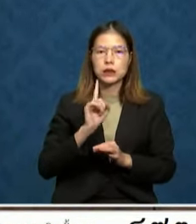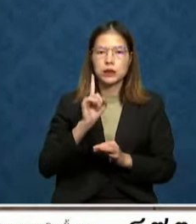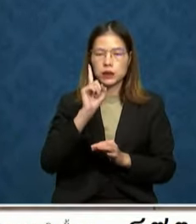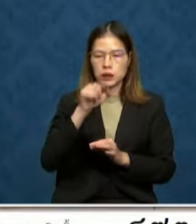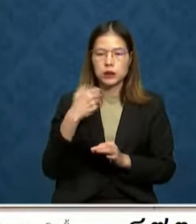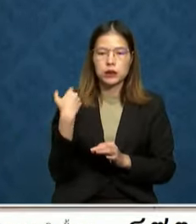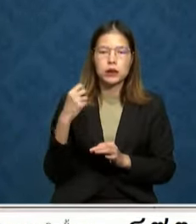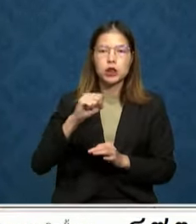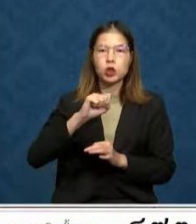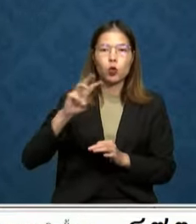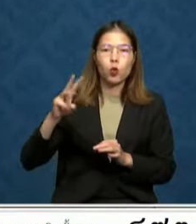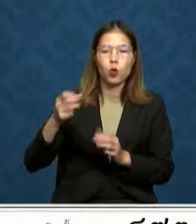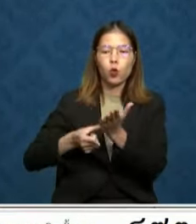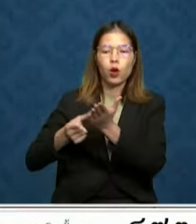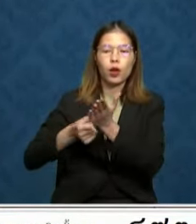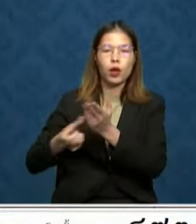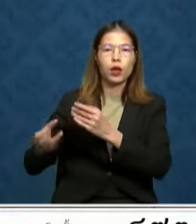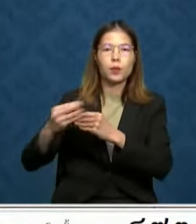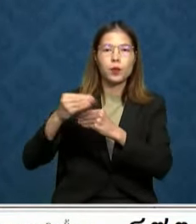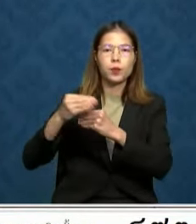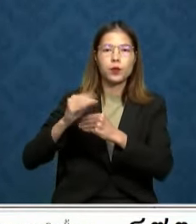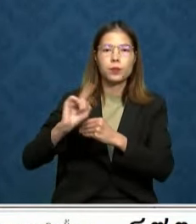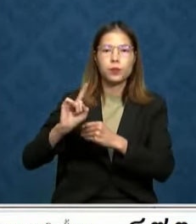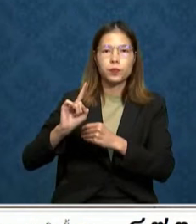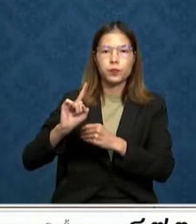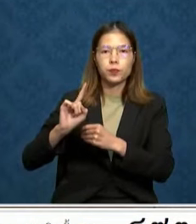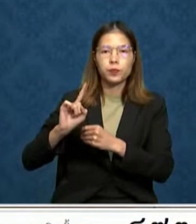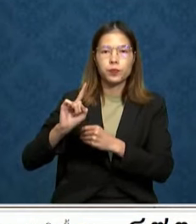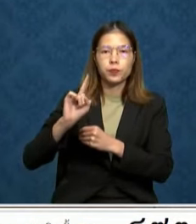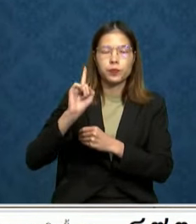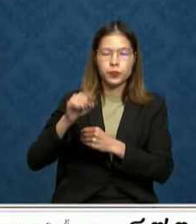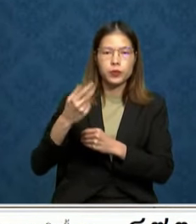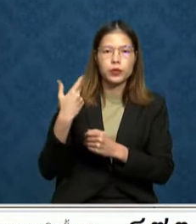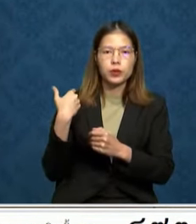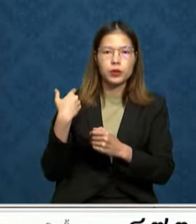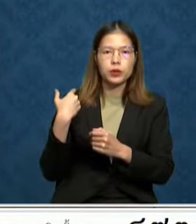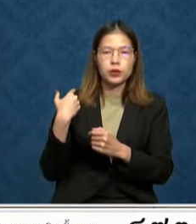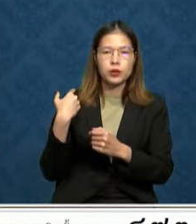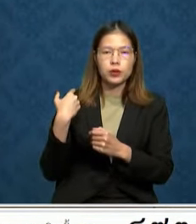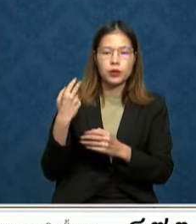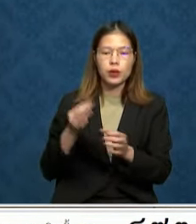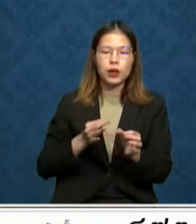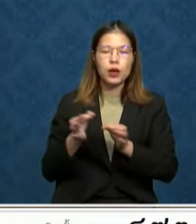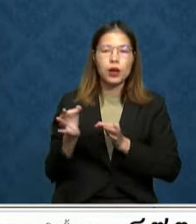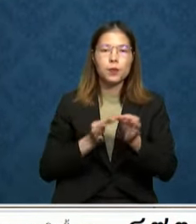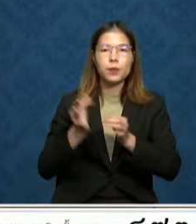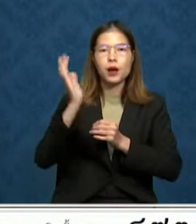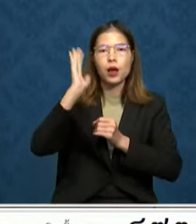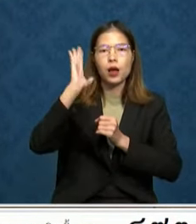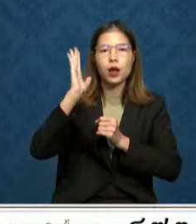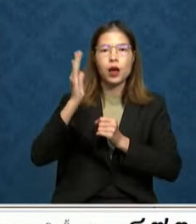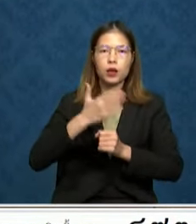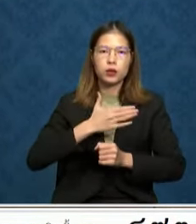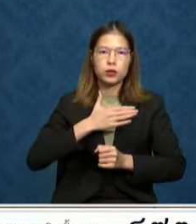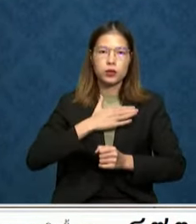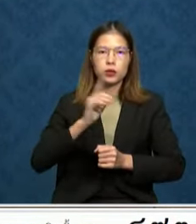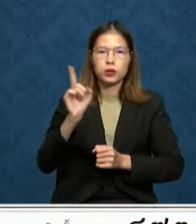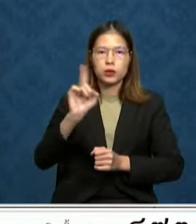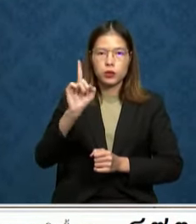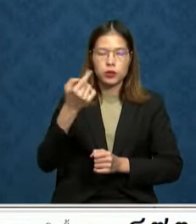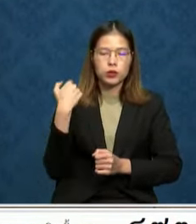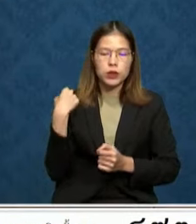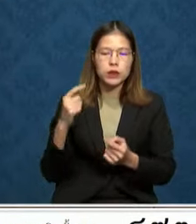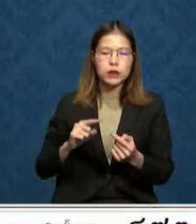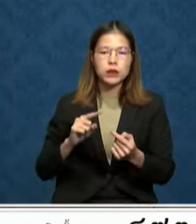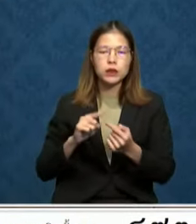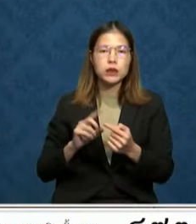ี่ทางวธิ Sai Palla ได้ก้ายไเพิ่มเติมนั้นในส่วนประเด็น การอภิปัilleของ ใฉักคงจะต้องบอกว่ามีในส่วนท